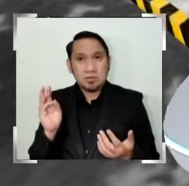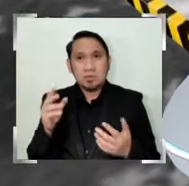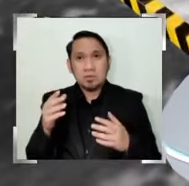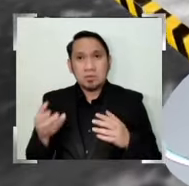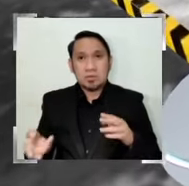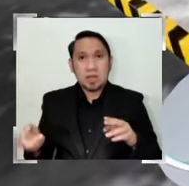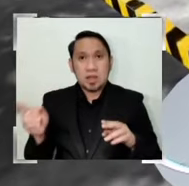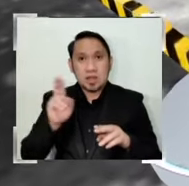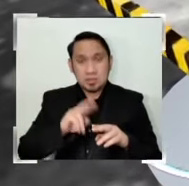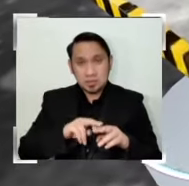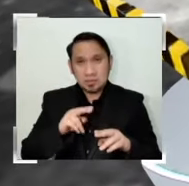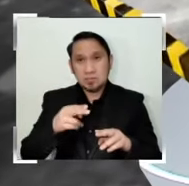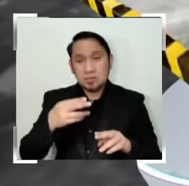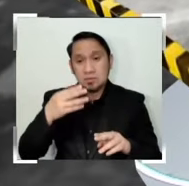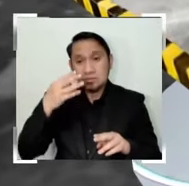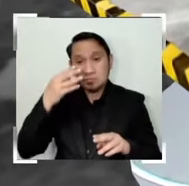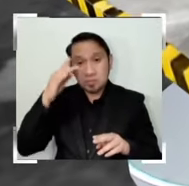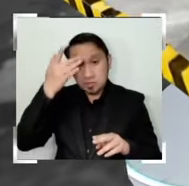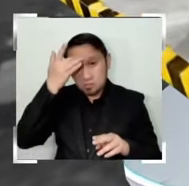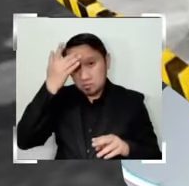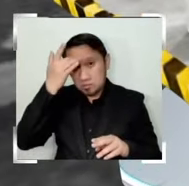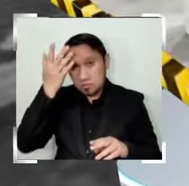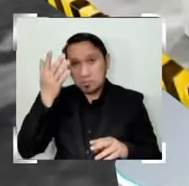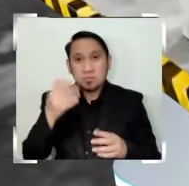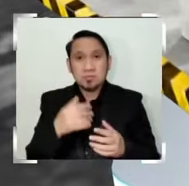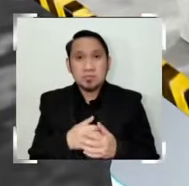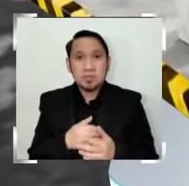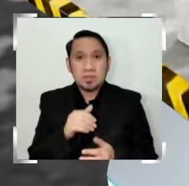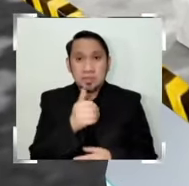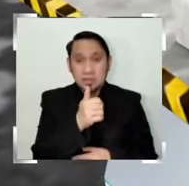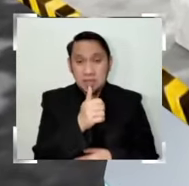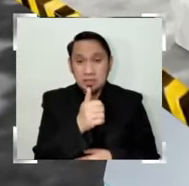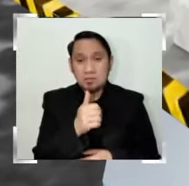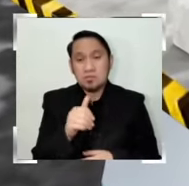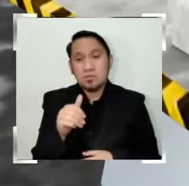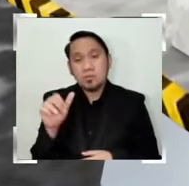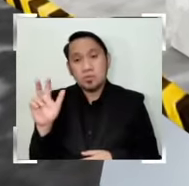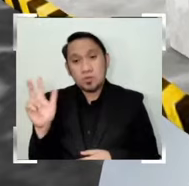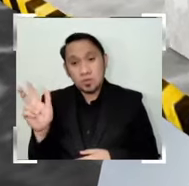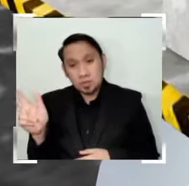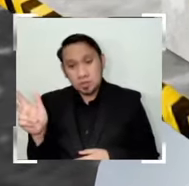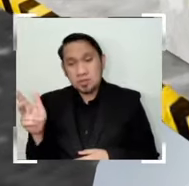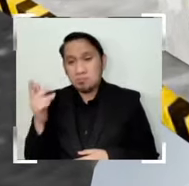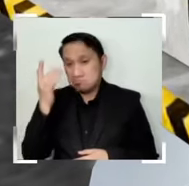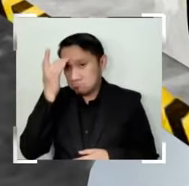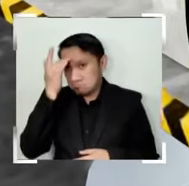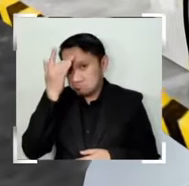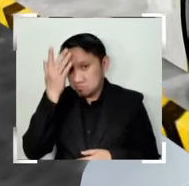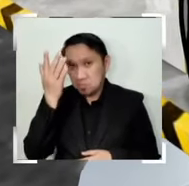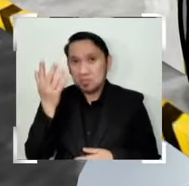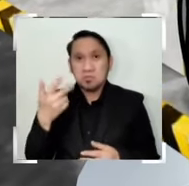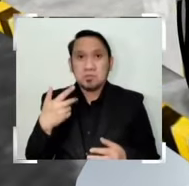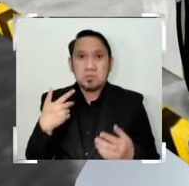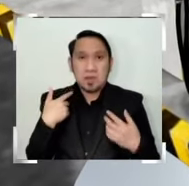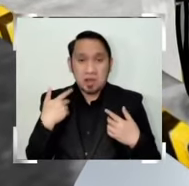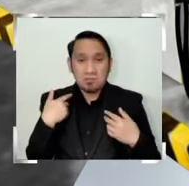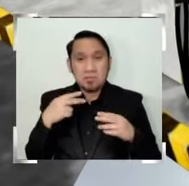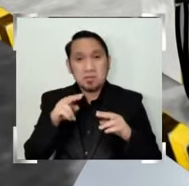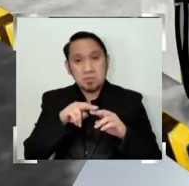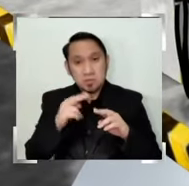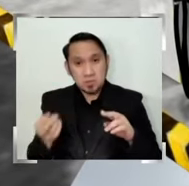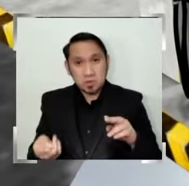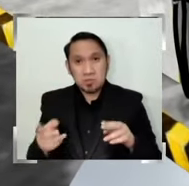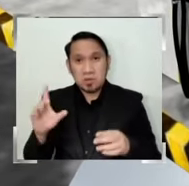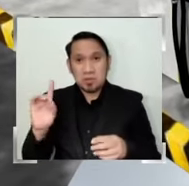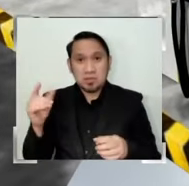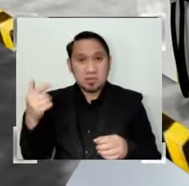linggo. 10 sentimo hanggang 30 sentimo naman ang bawas presyong nakikita para sa kada litro ng diesel. Ang Meralco